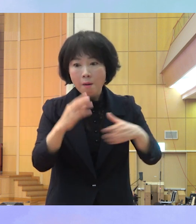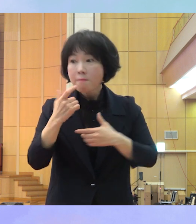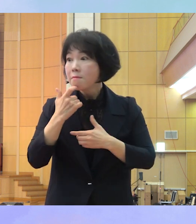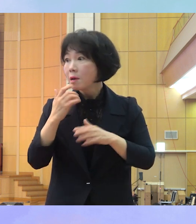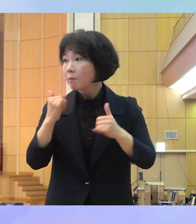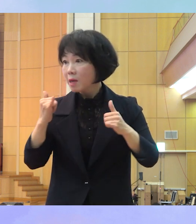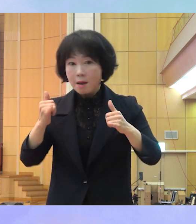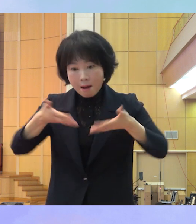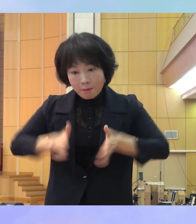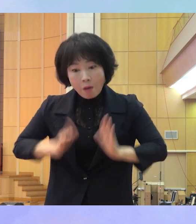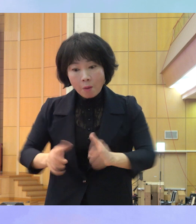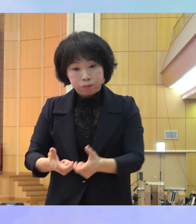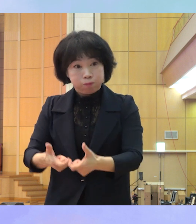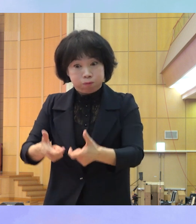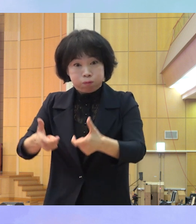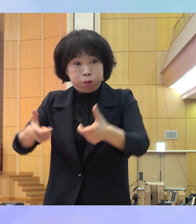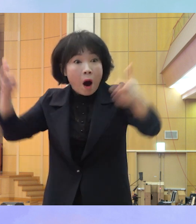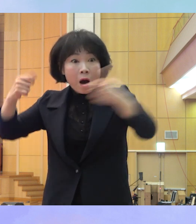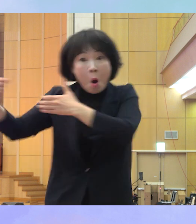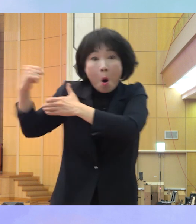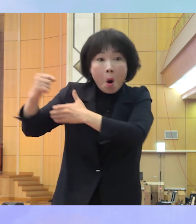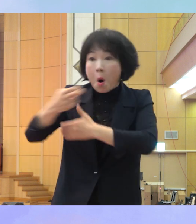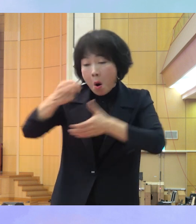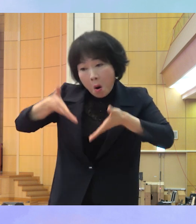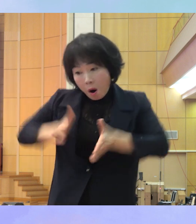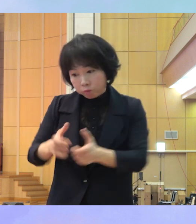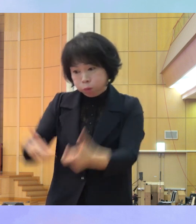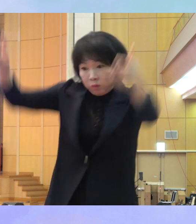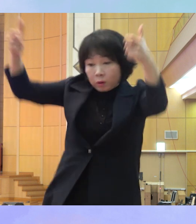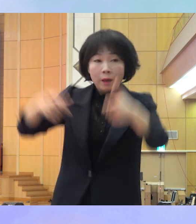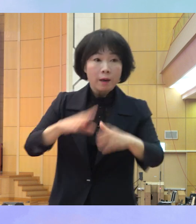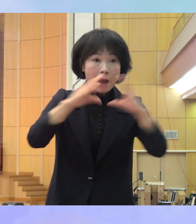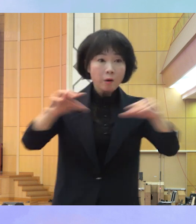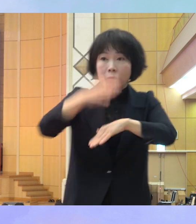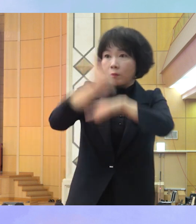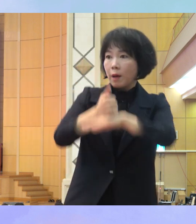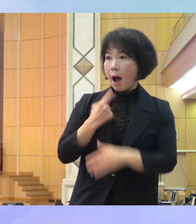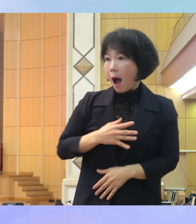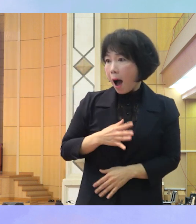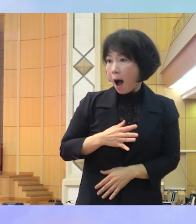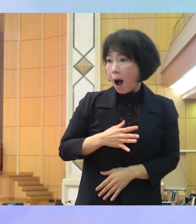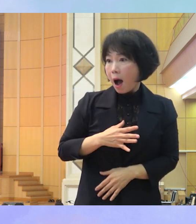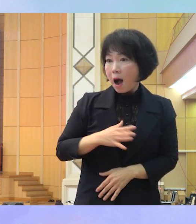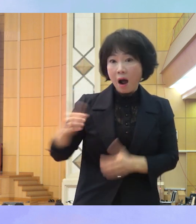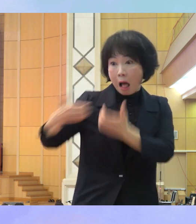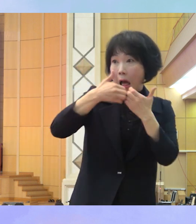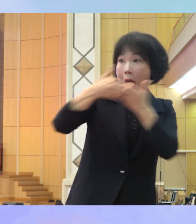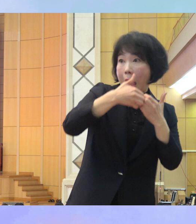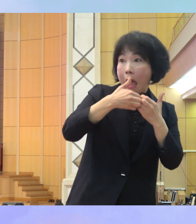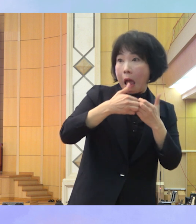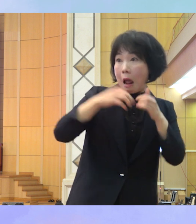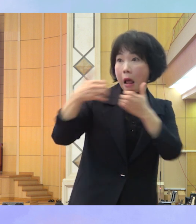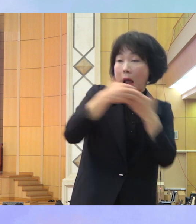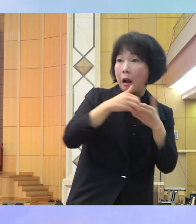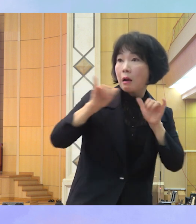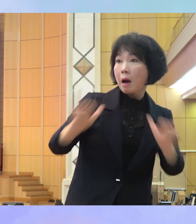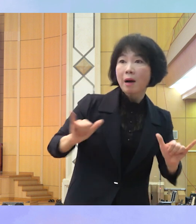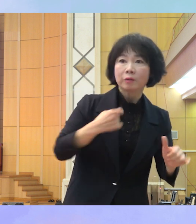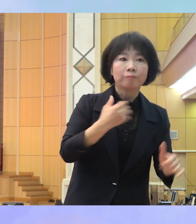그러니까 애굽의 바로 왕이 놀래버린 거야. 이러다가는 나라가